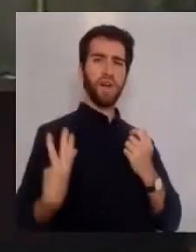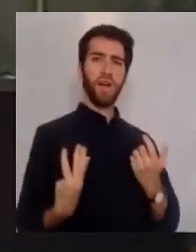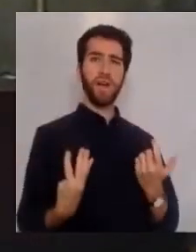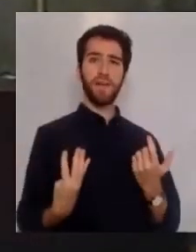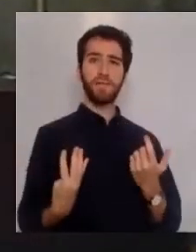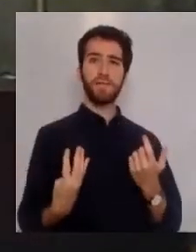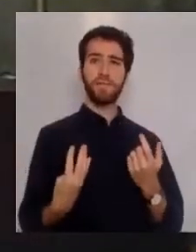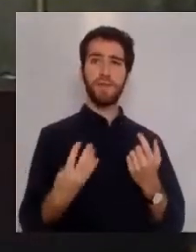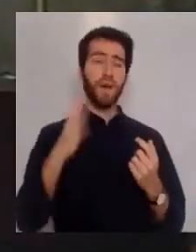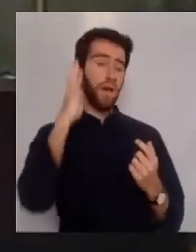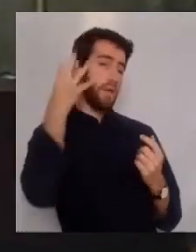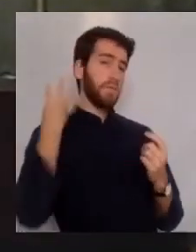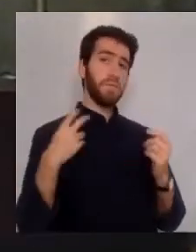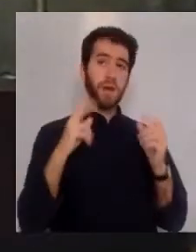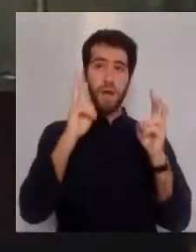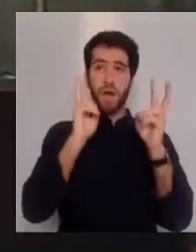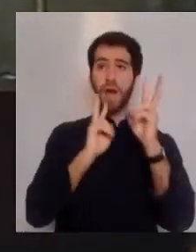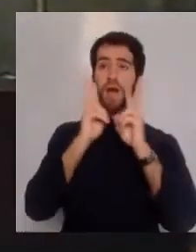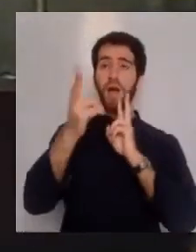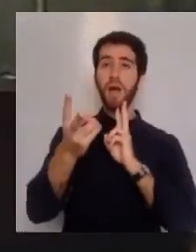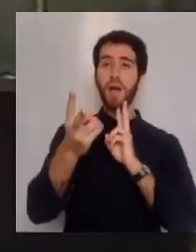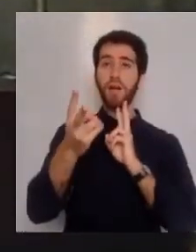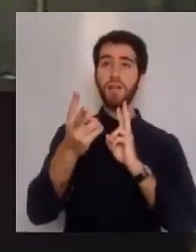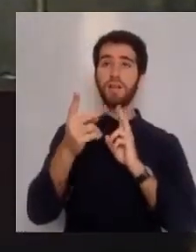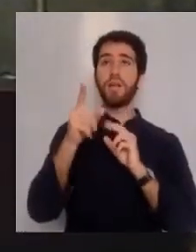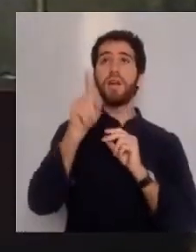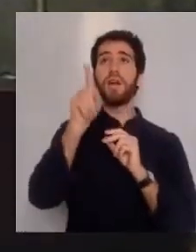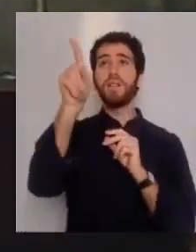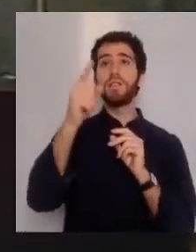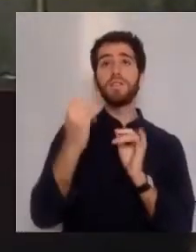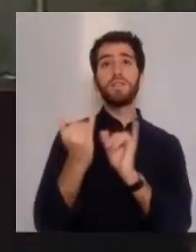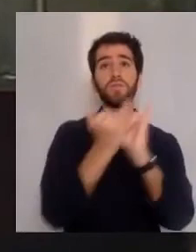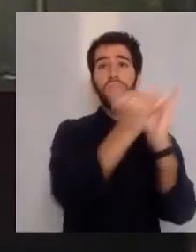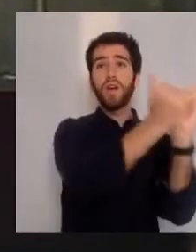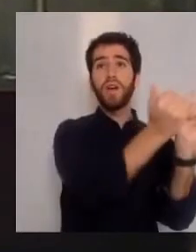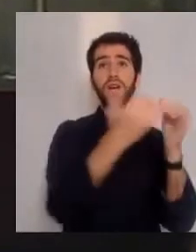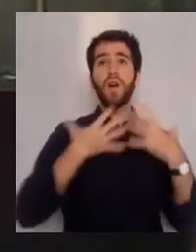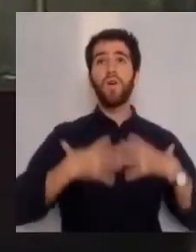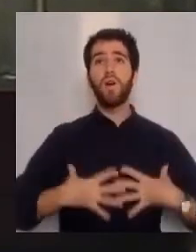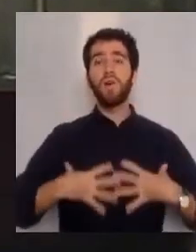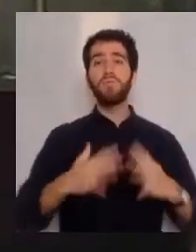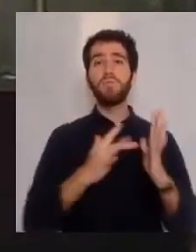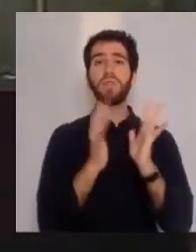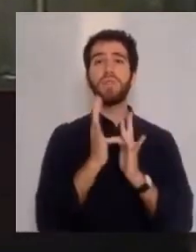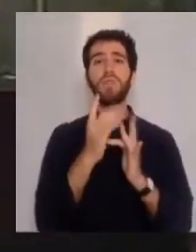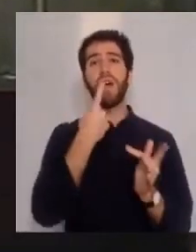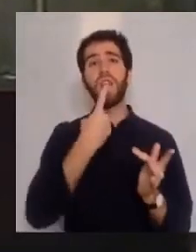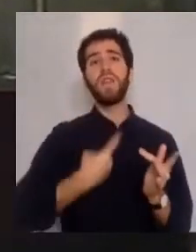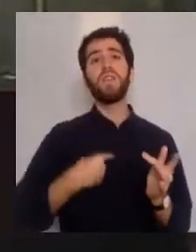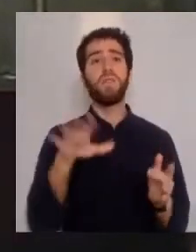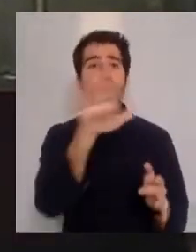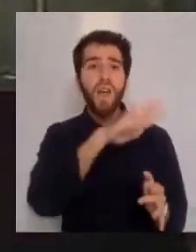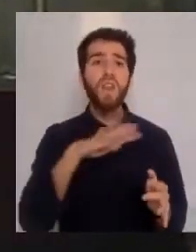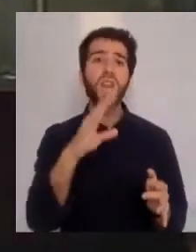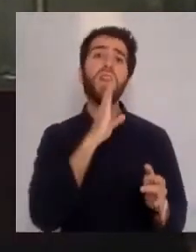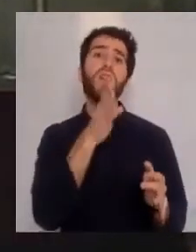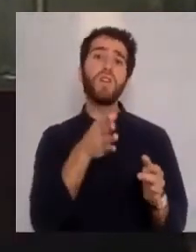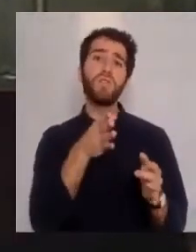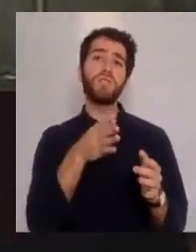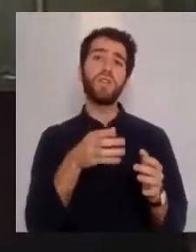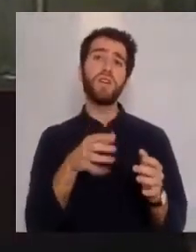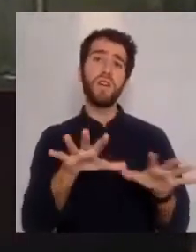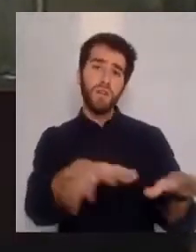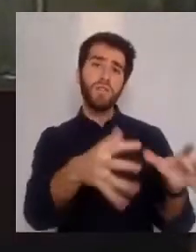Maria li respon: «Si te l'has emportat tu, digues-me on has posat el cos i